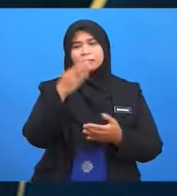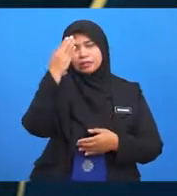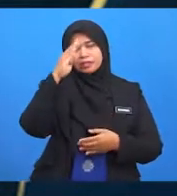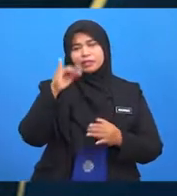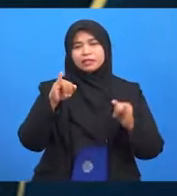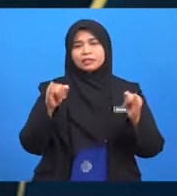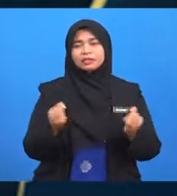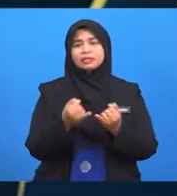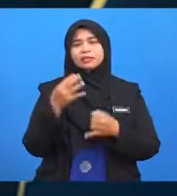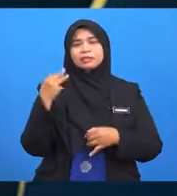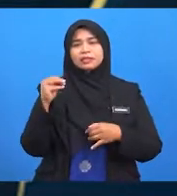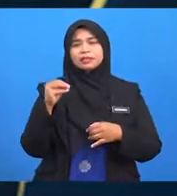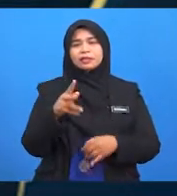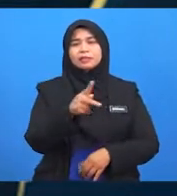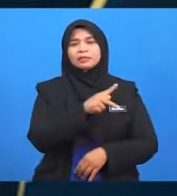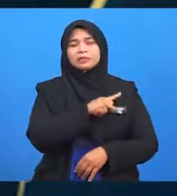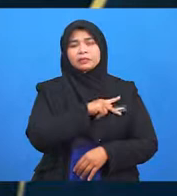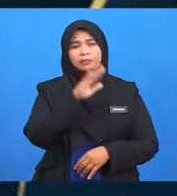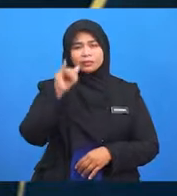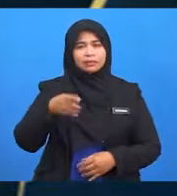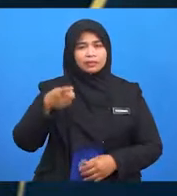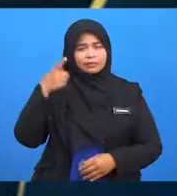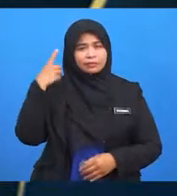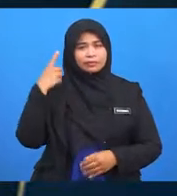mereka, pemimpin yang terdahulu.